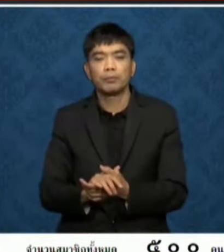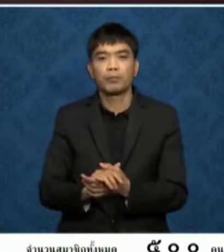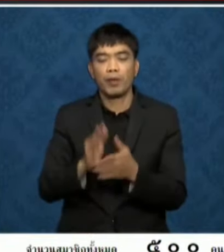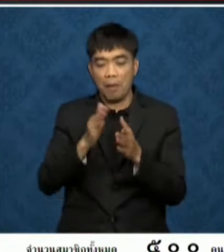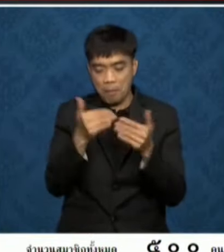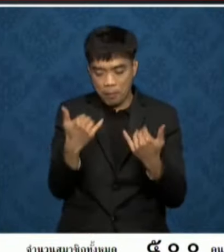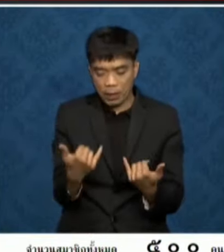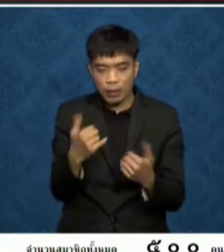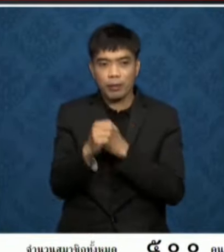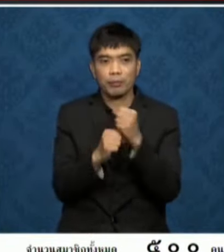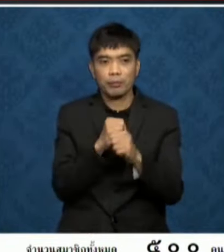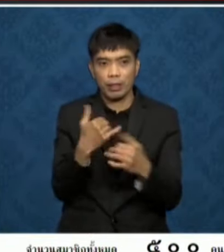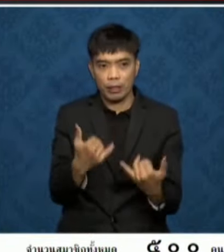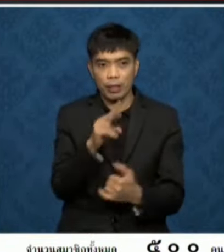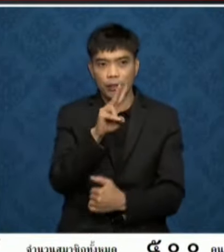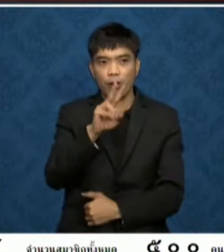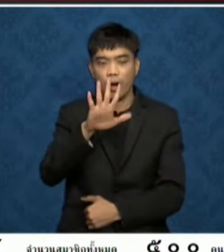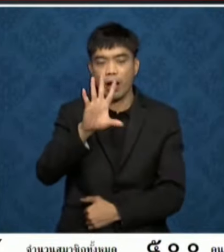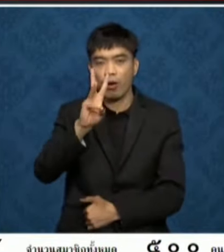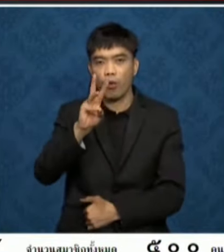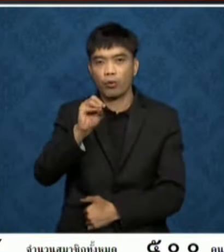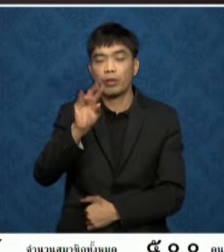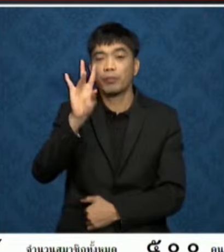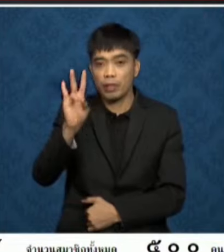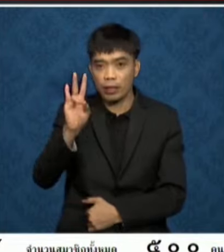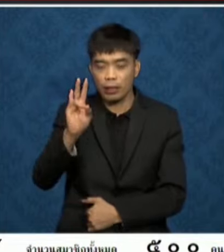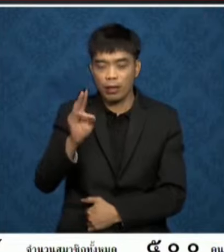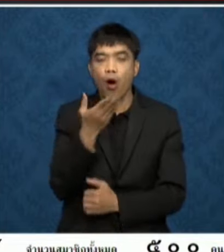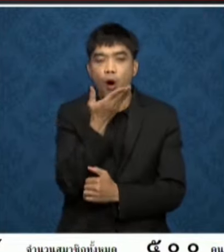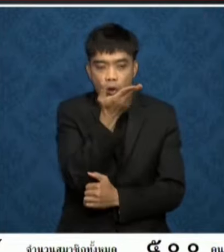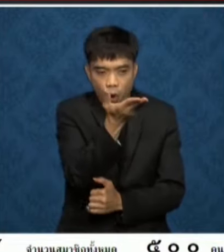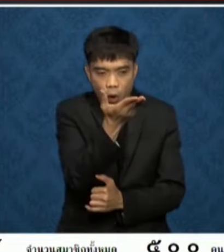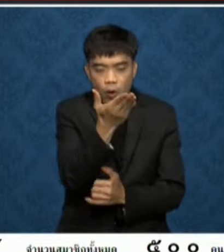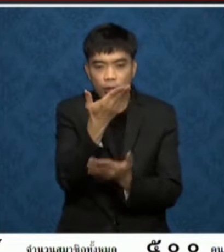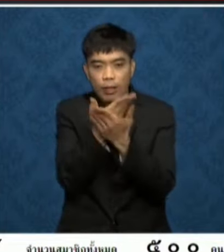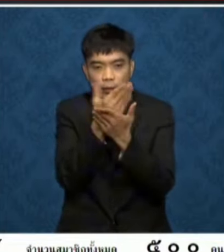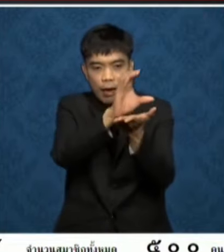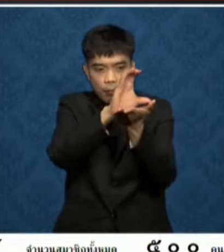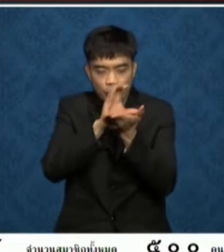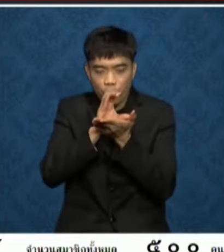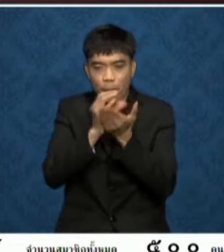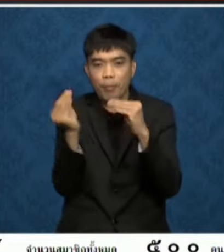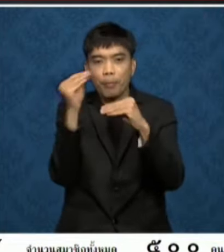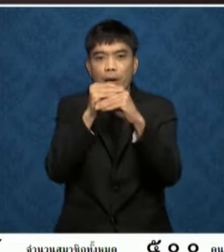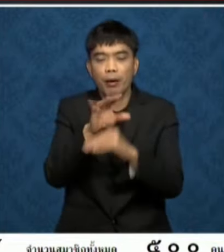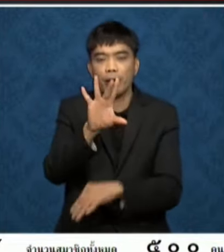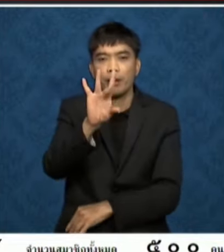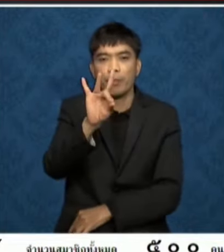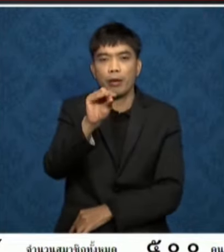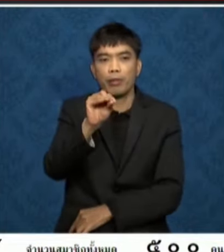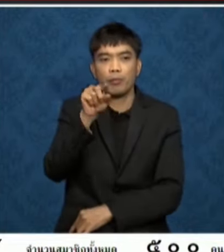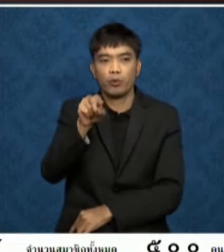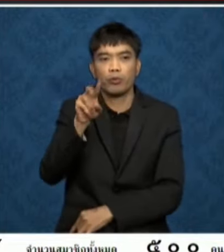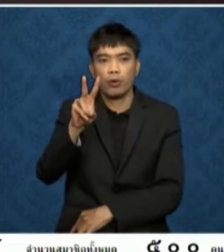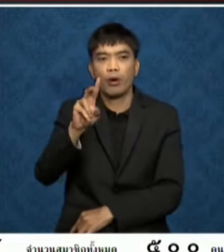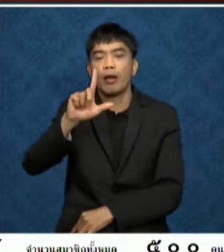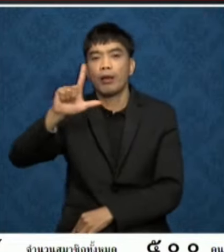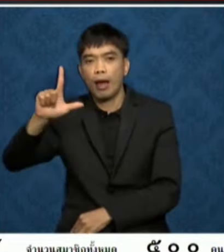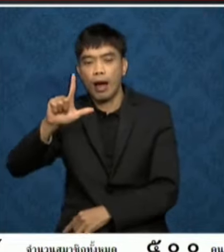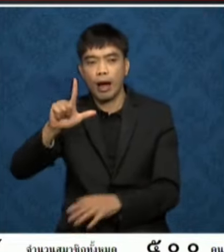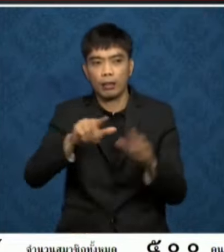ปีนี้ค่ะกรมเชื้อเพลิงพลังงานธรรมชาตินะคะก็ขอจัดสรรงบประมาณเพิ่มอีก 80.2 ล้านบาทรว